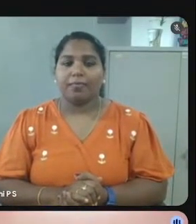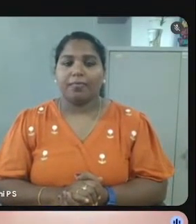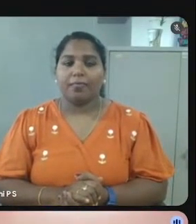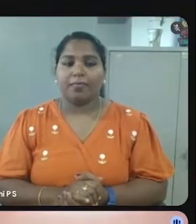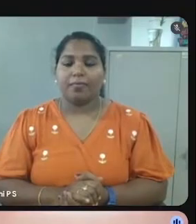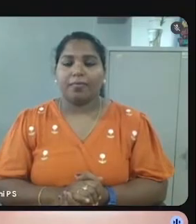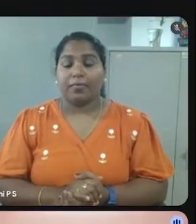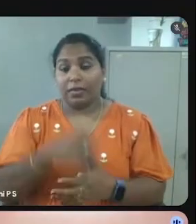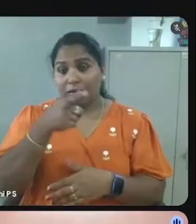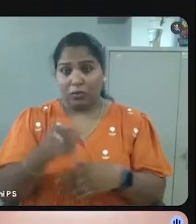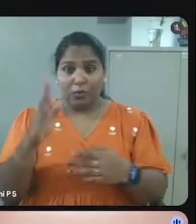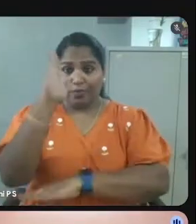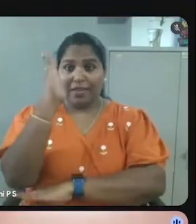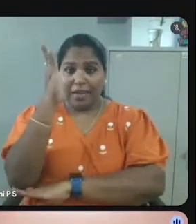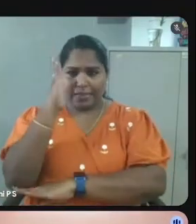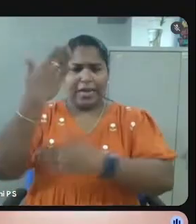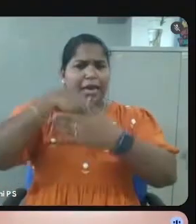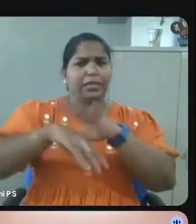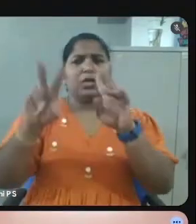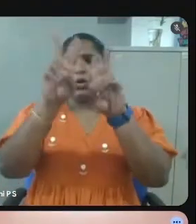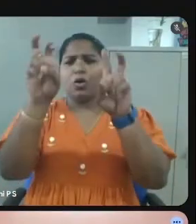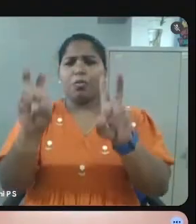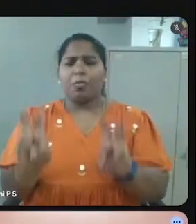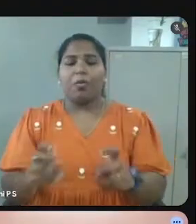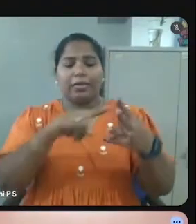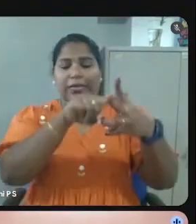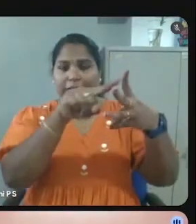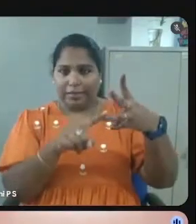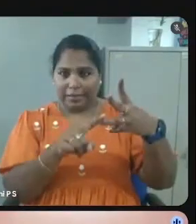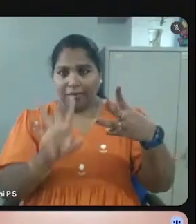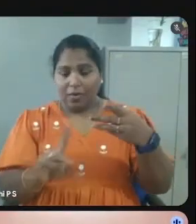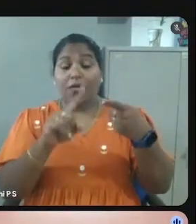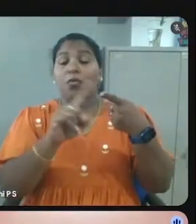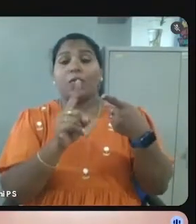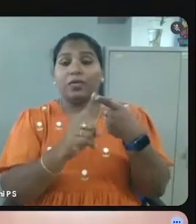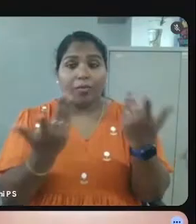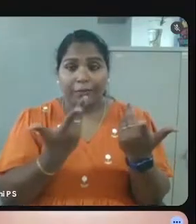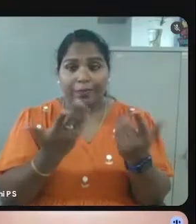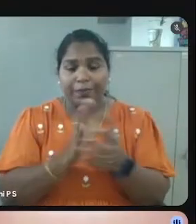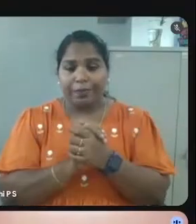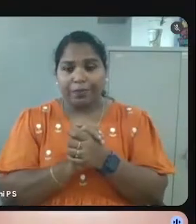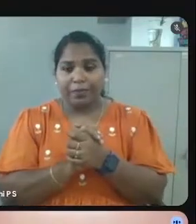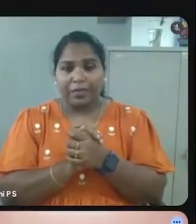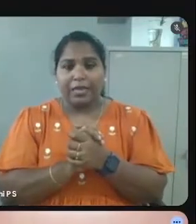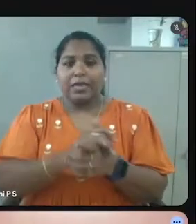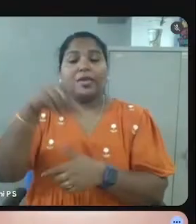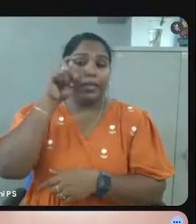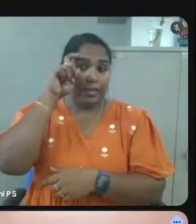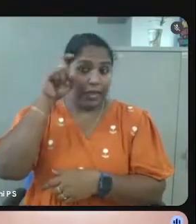ഇതിൽ ഇൻക്ലൂഡ് ചെയ്തിട്ടുള്ള കണ്ടന്റ് എന്തൊക്കെയാണ് നോക്കാം. ഫസ്റ്റ്, സെക്ഷുവാലിറ്റി ആൻഡ് ഓക്യുപേഷണൽ